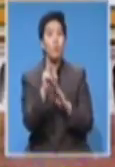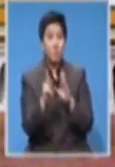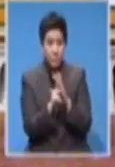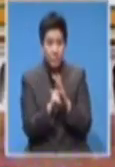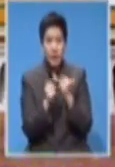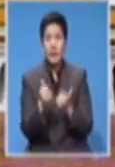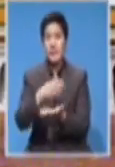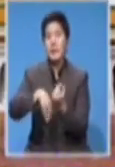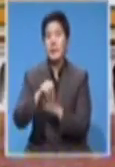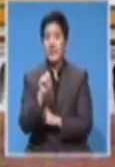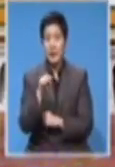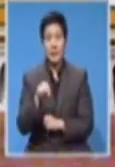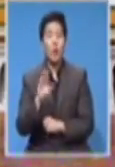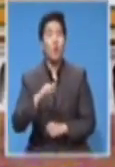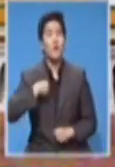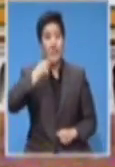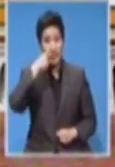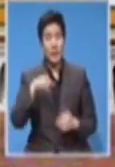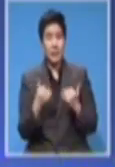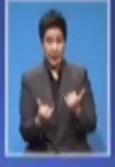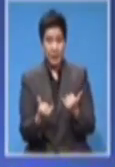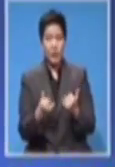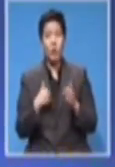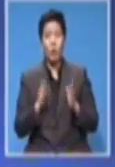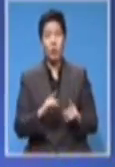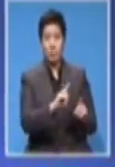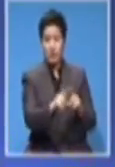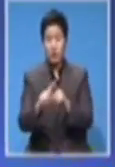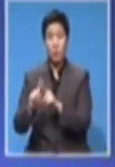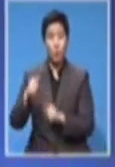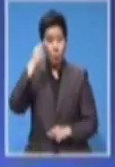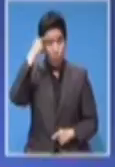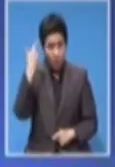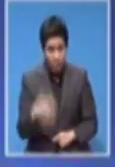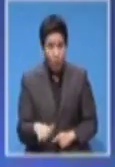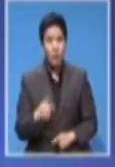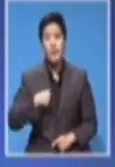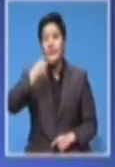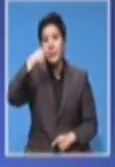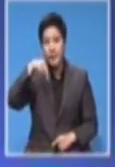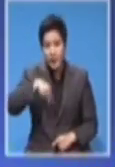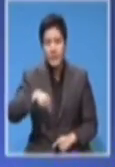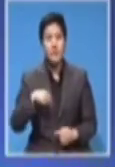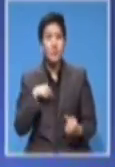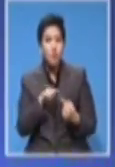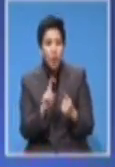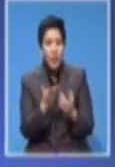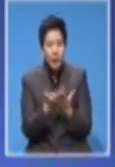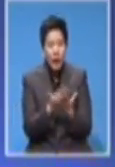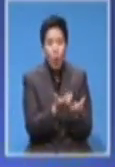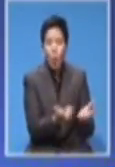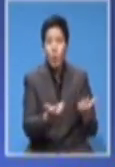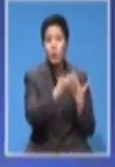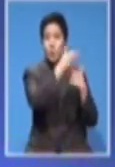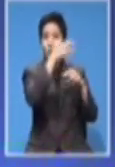เรื่องเศรษฐกิจในเรื่องเศรษฐกิจของประเทศนั้นทุกคนก็ทราบกันอยู่แล้วว่าประเทศไทยยังคงพึ่งพาการหารายได้จากภาคการส่งออกอยู่มากน